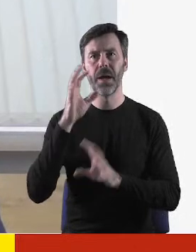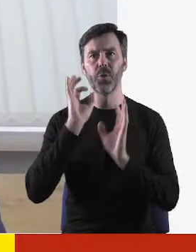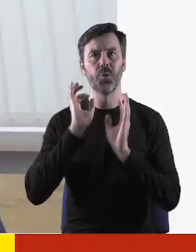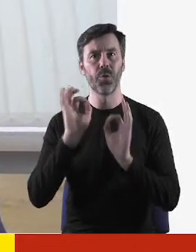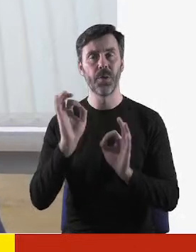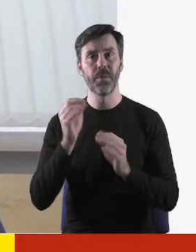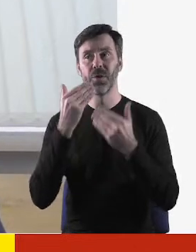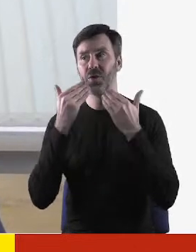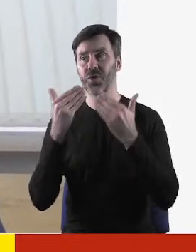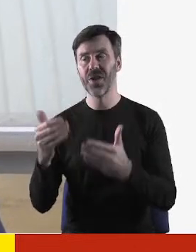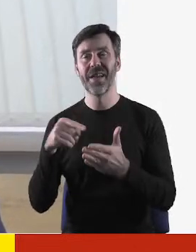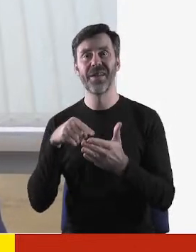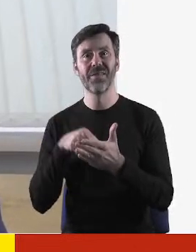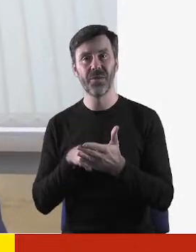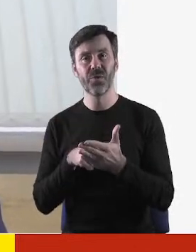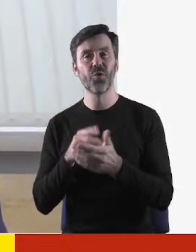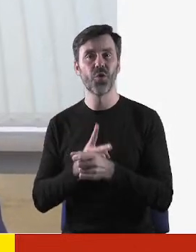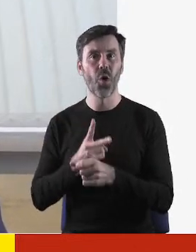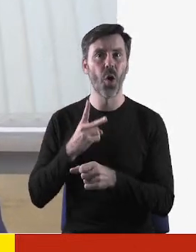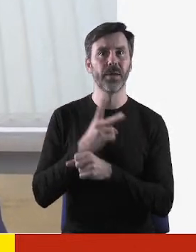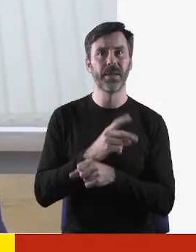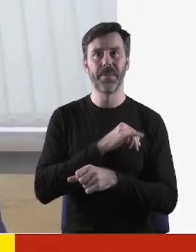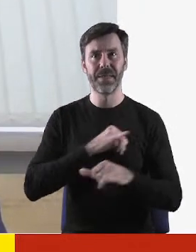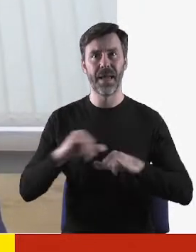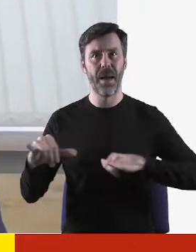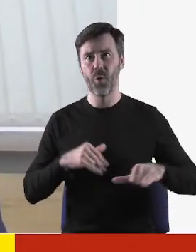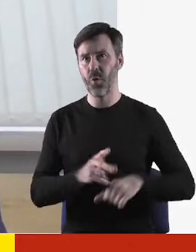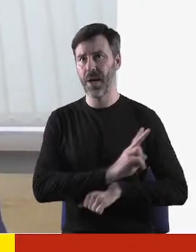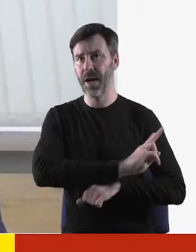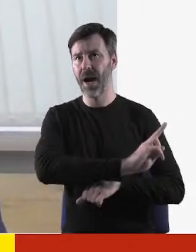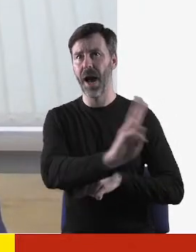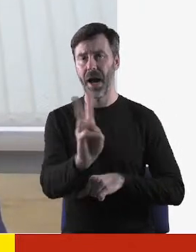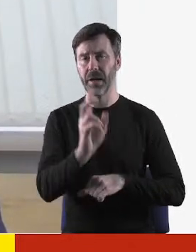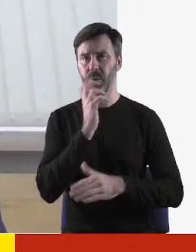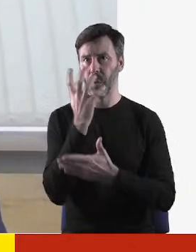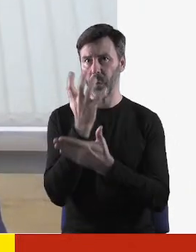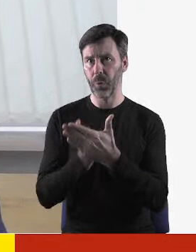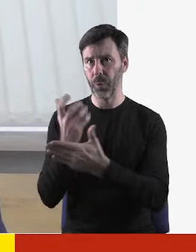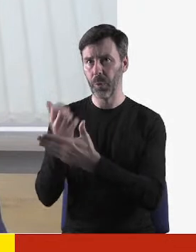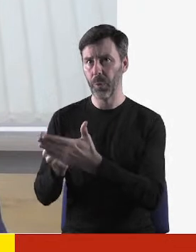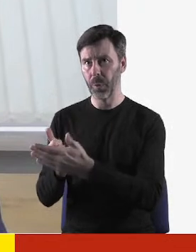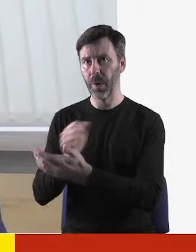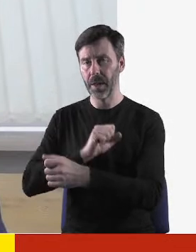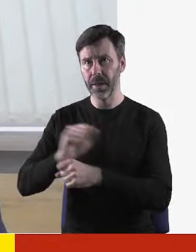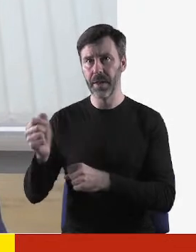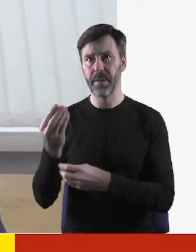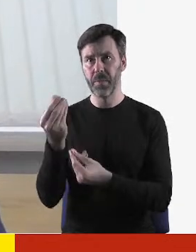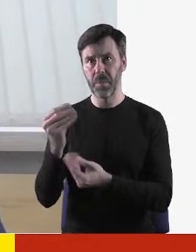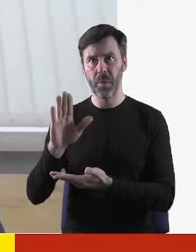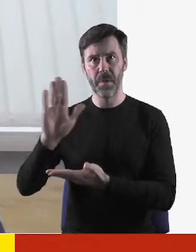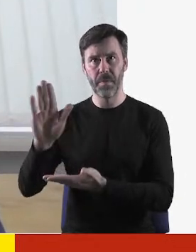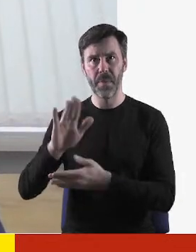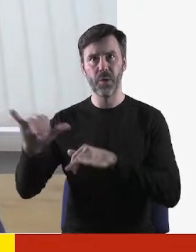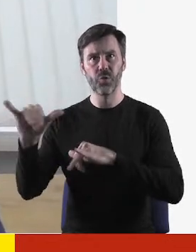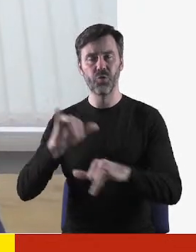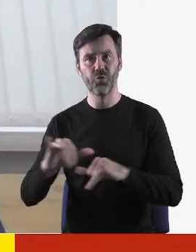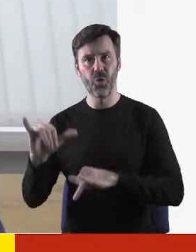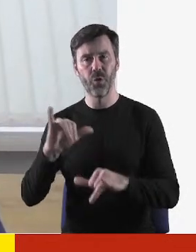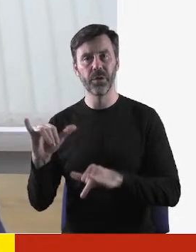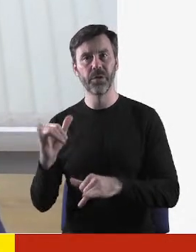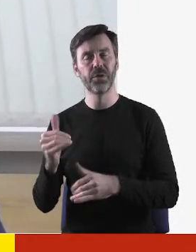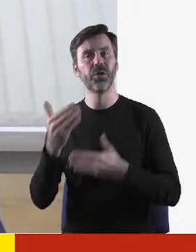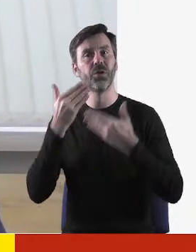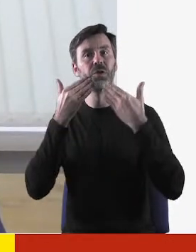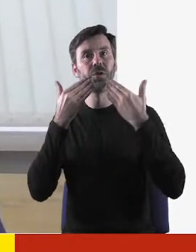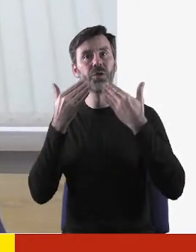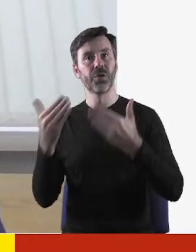dostępny dla wszystkich samorządów, dzięki temu, że znalazły się na to środki i dzięki temu, że